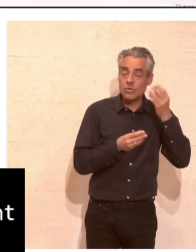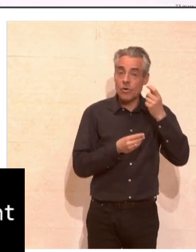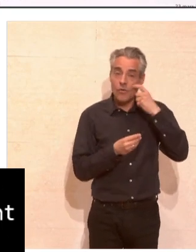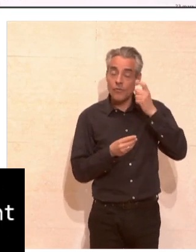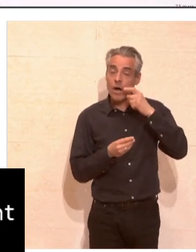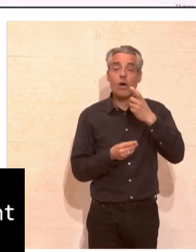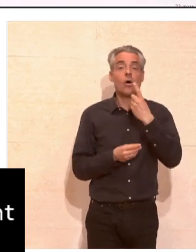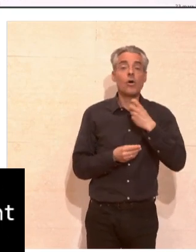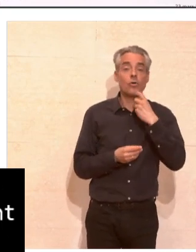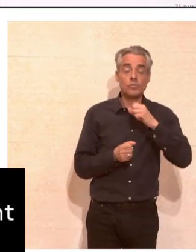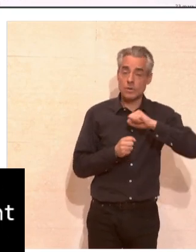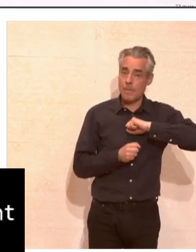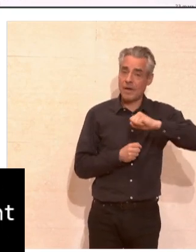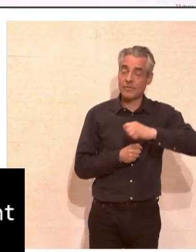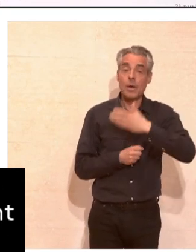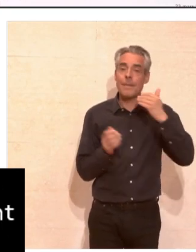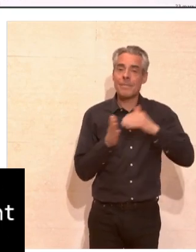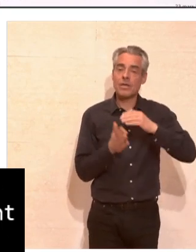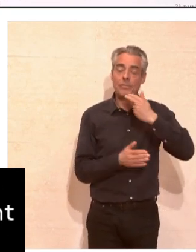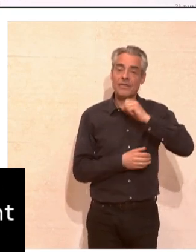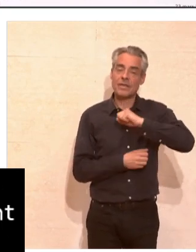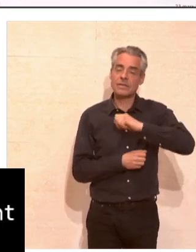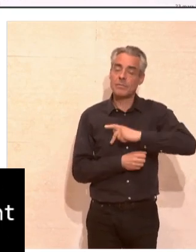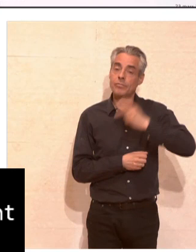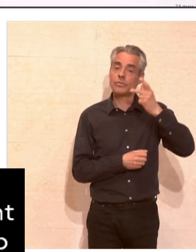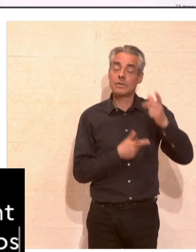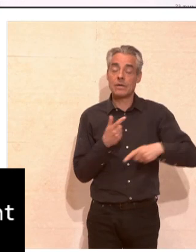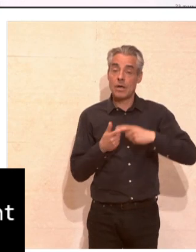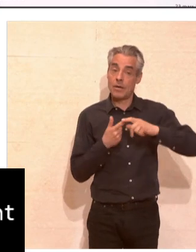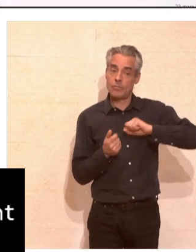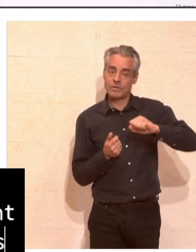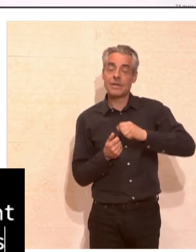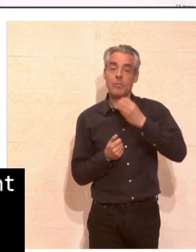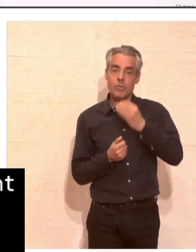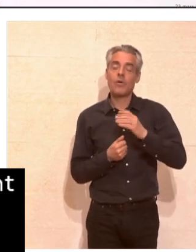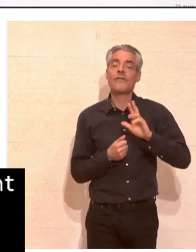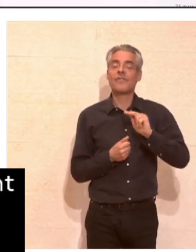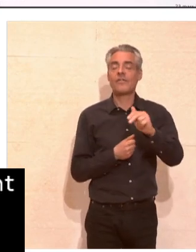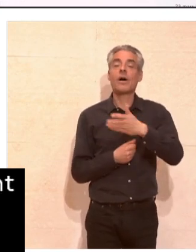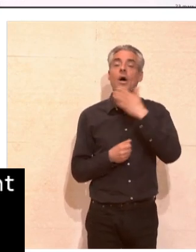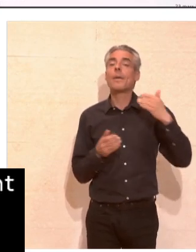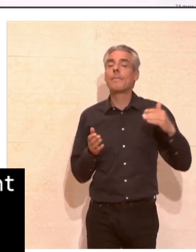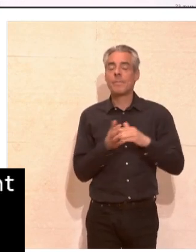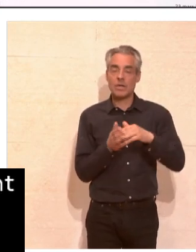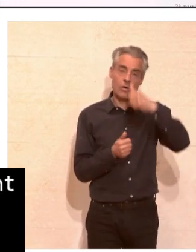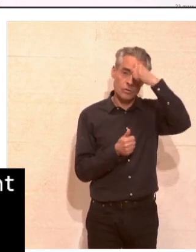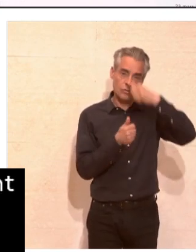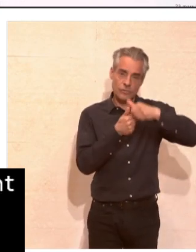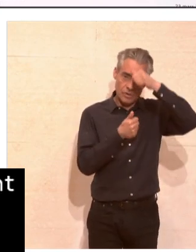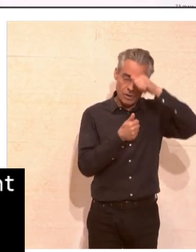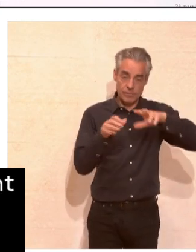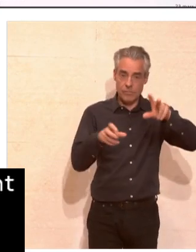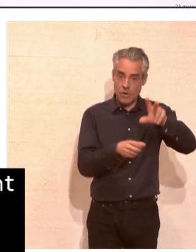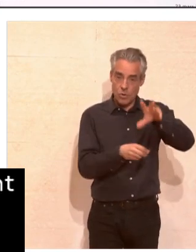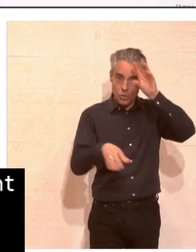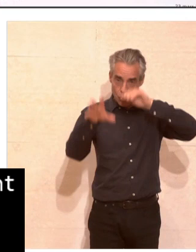en rouge qu'en fait, on arrive à booster un petit peu ces événements-là. Et quand on arrive à les booster, eh bien, on a une meilleure rétention de ce qu'on a